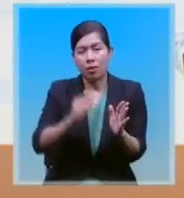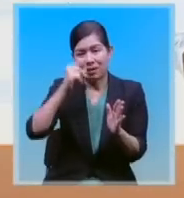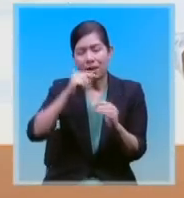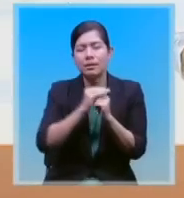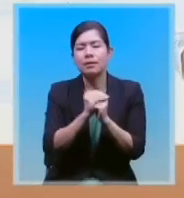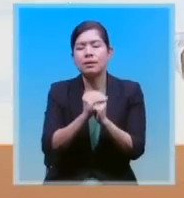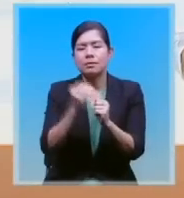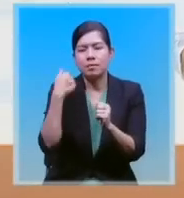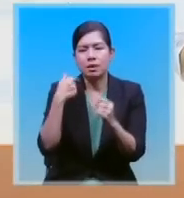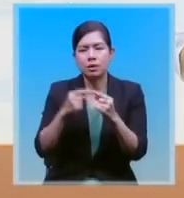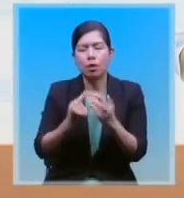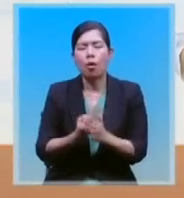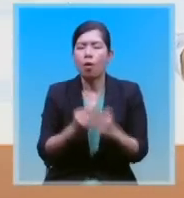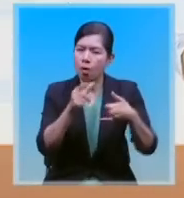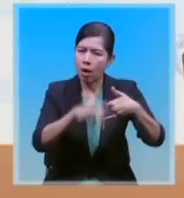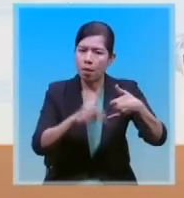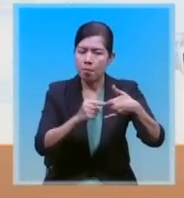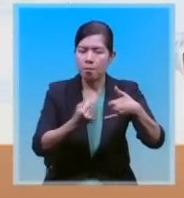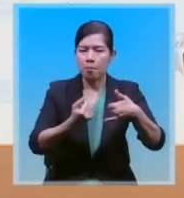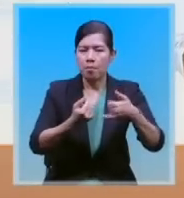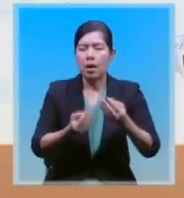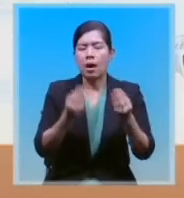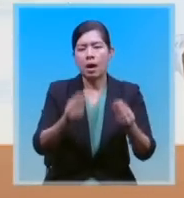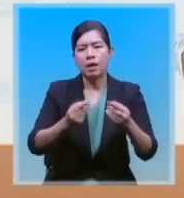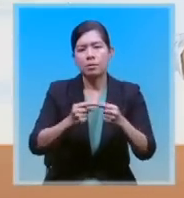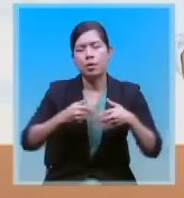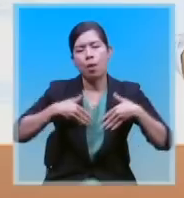อดทั้งปีและเฮงๆรวยๆเช่นกันค่ะและทั้งหมด